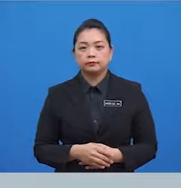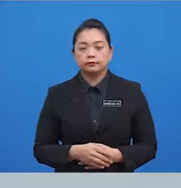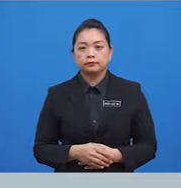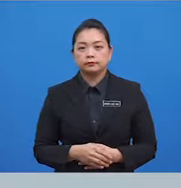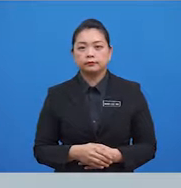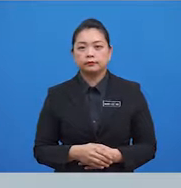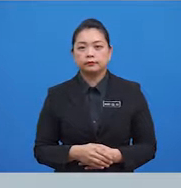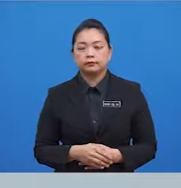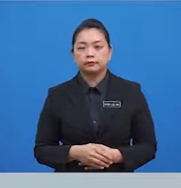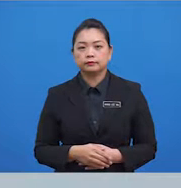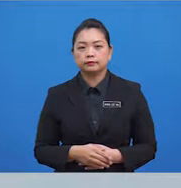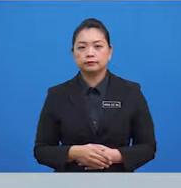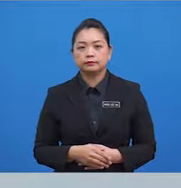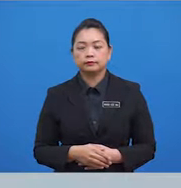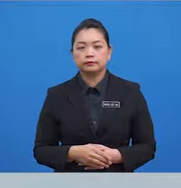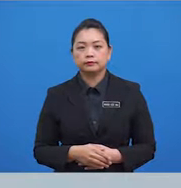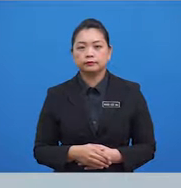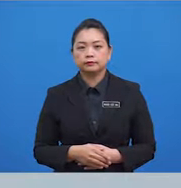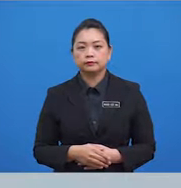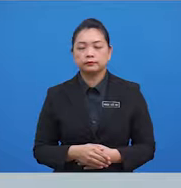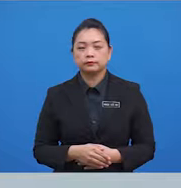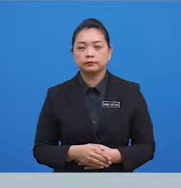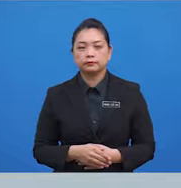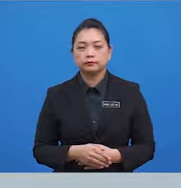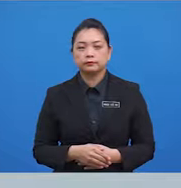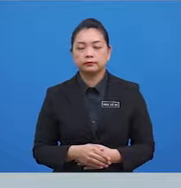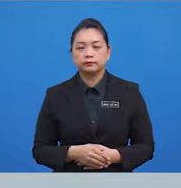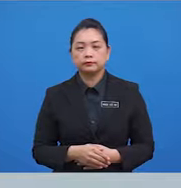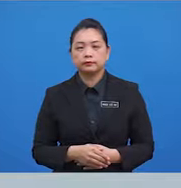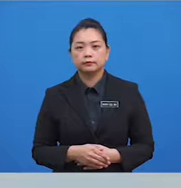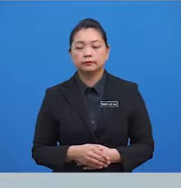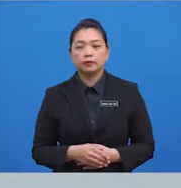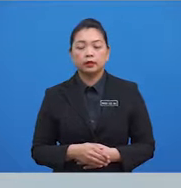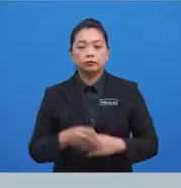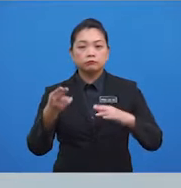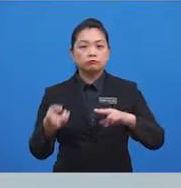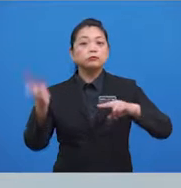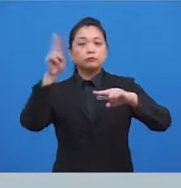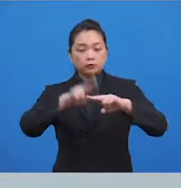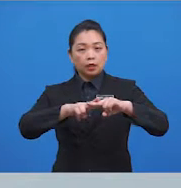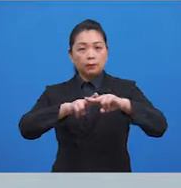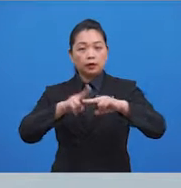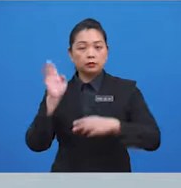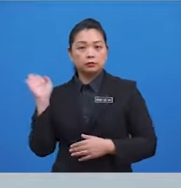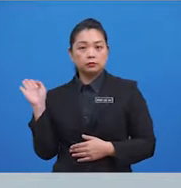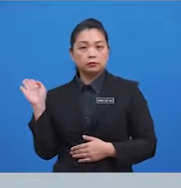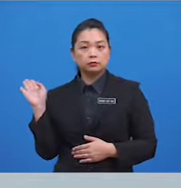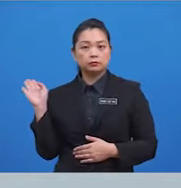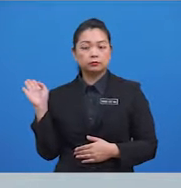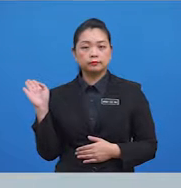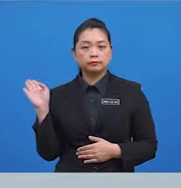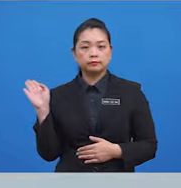dalam kurungan 32 darab 25 tambah 2 darab luas segi 4